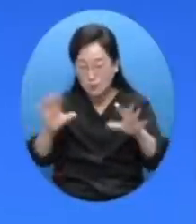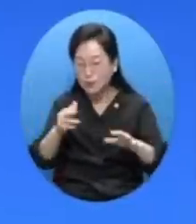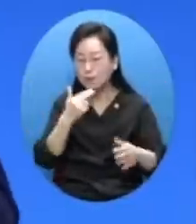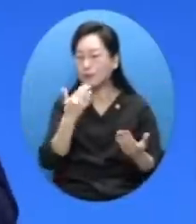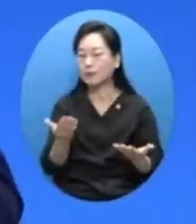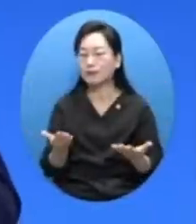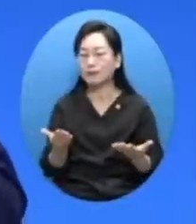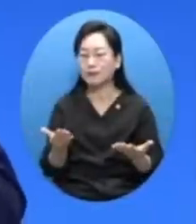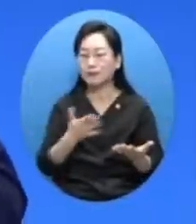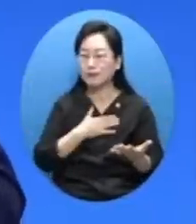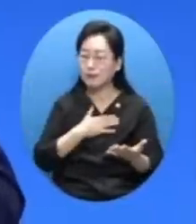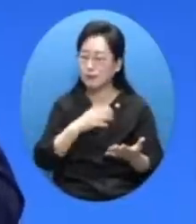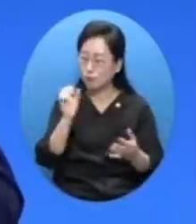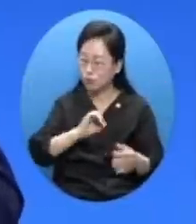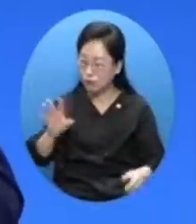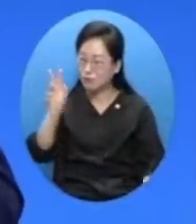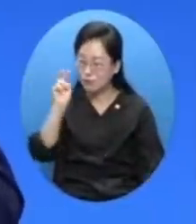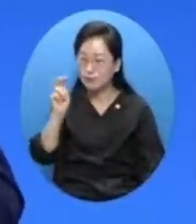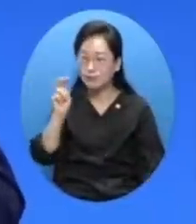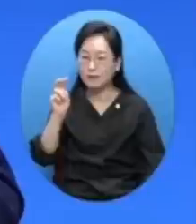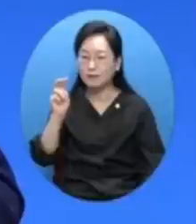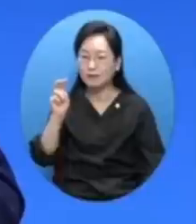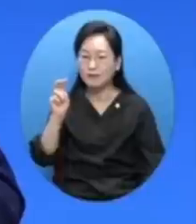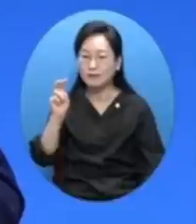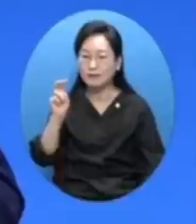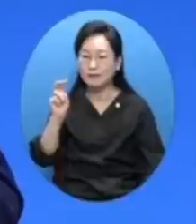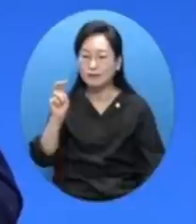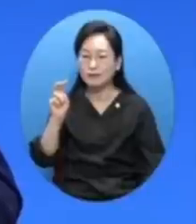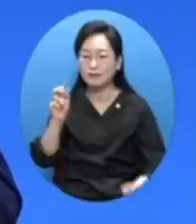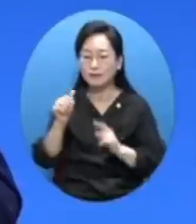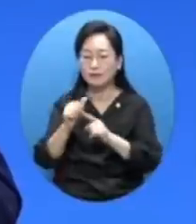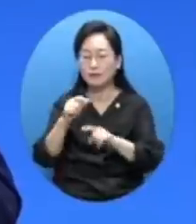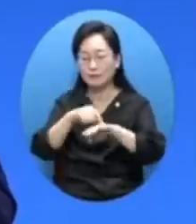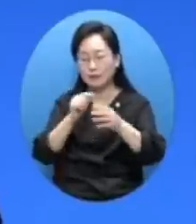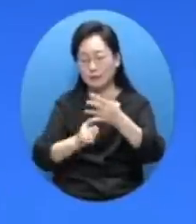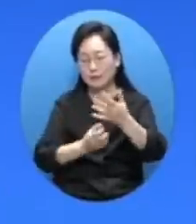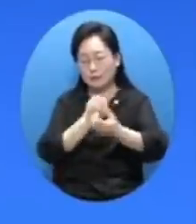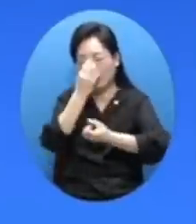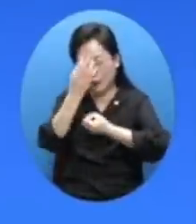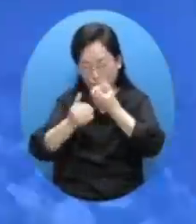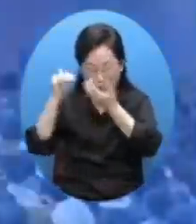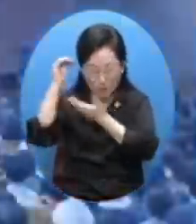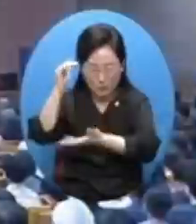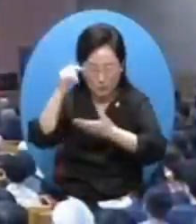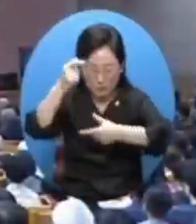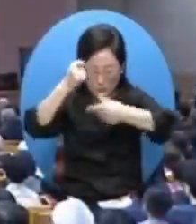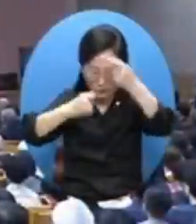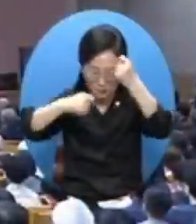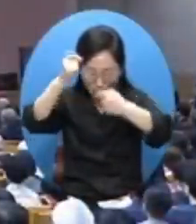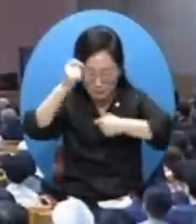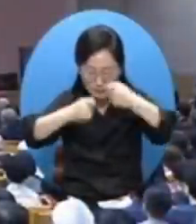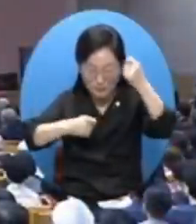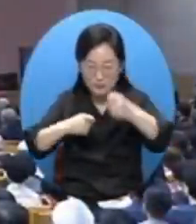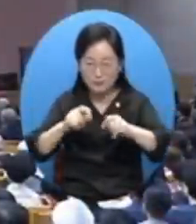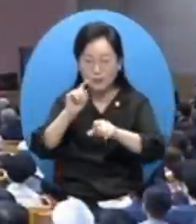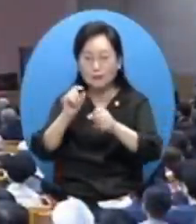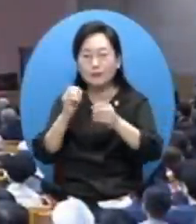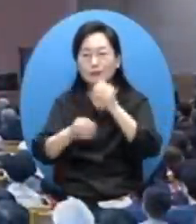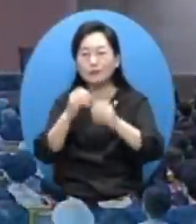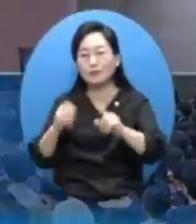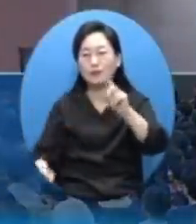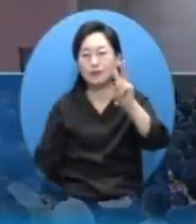나를 버리셨는가 그가 마음을 토해 놓으며 눈물의 기도드린 그 시편의 시편